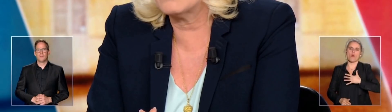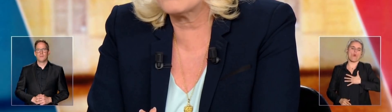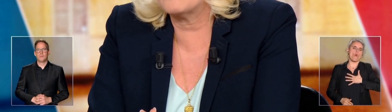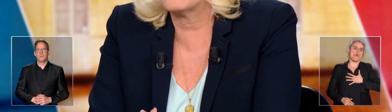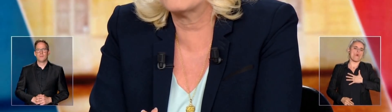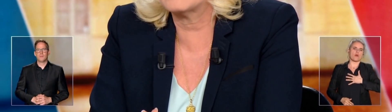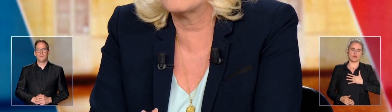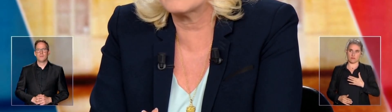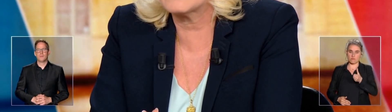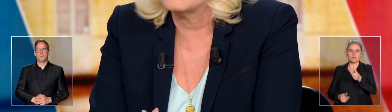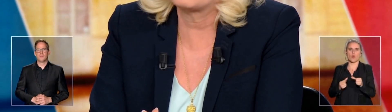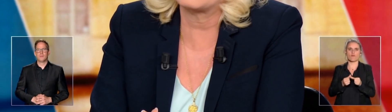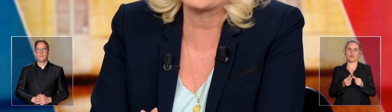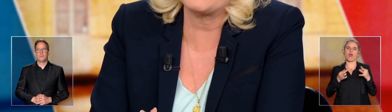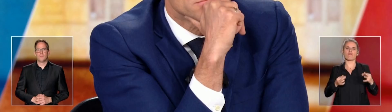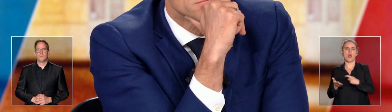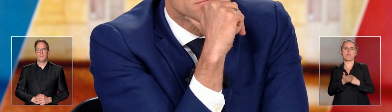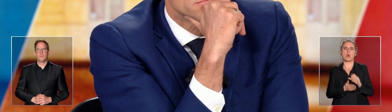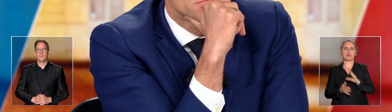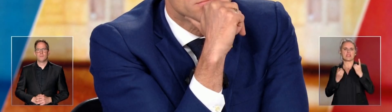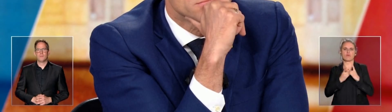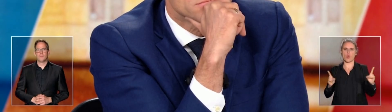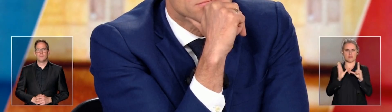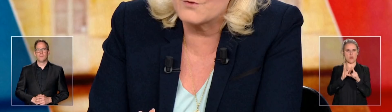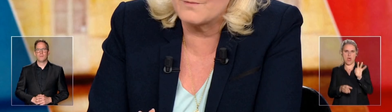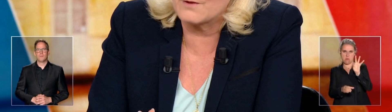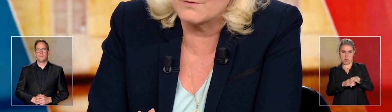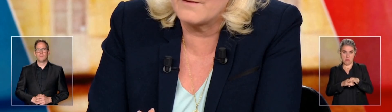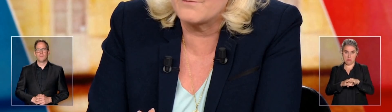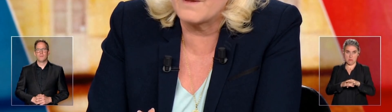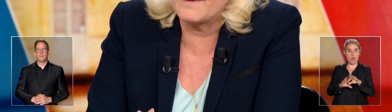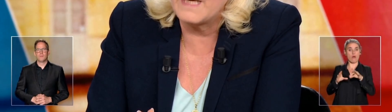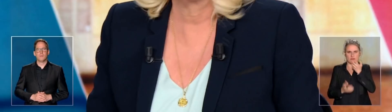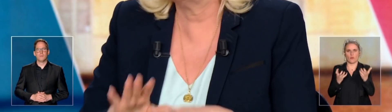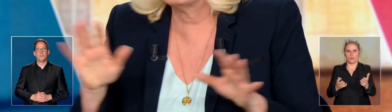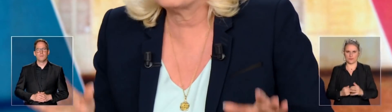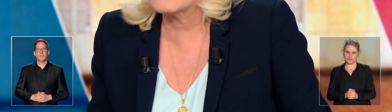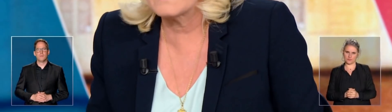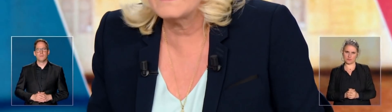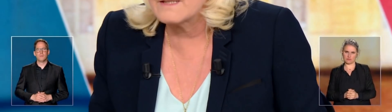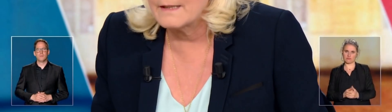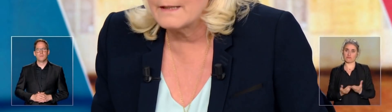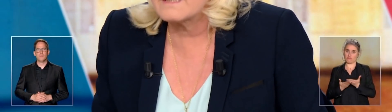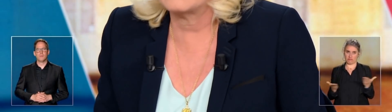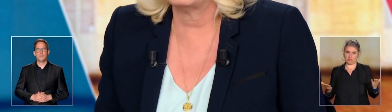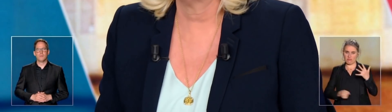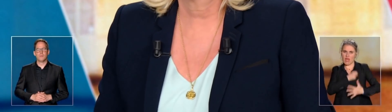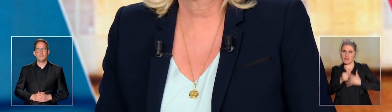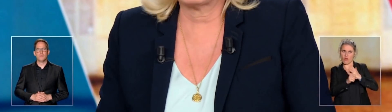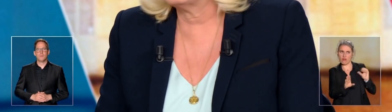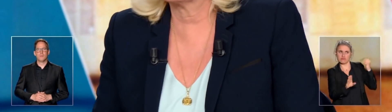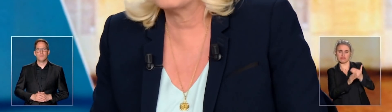voter une loi sur la banque de la démocratie vous ne l'avez jamais mise en oeuvre pourquoi d'ailleurs monsieur vaqueront ne l'avez vous pas fait il ya des millions de français qui n'en ait cinq dernières années